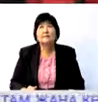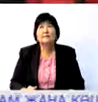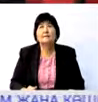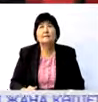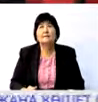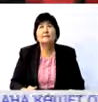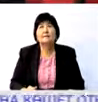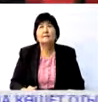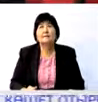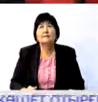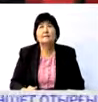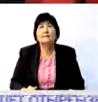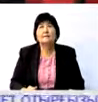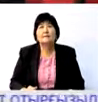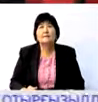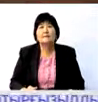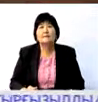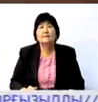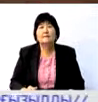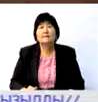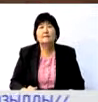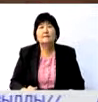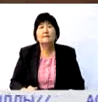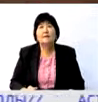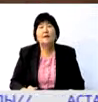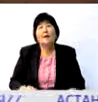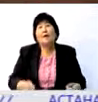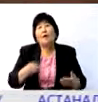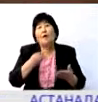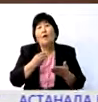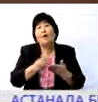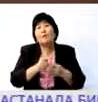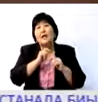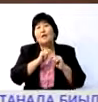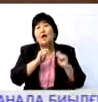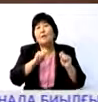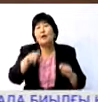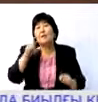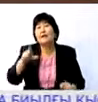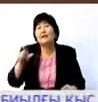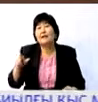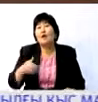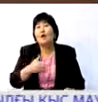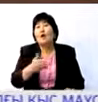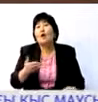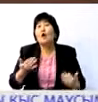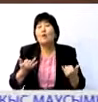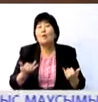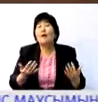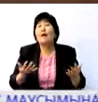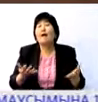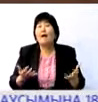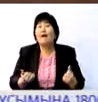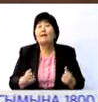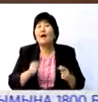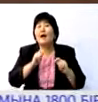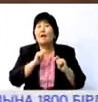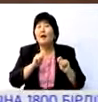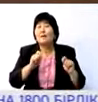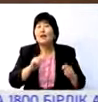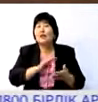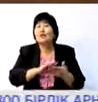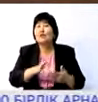Құрметті марапат иелері, бүгінгі алған марапаттарыңызбен